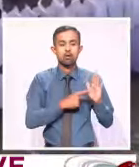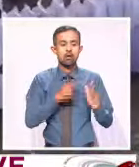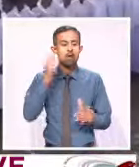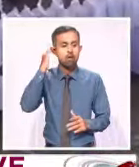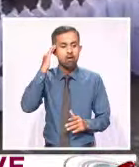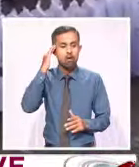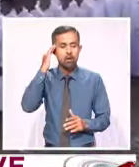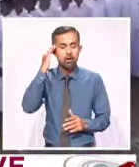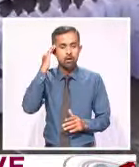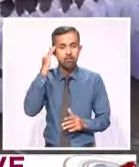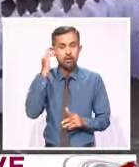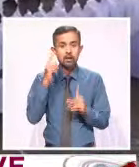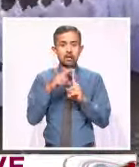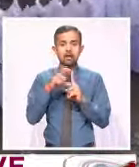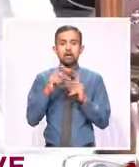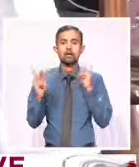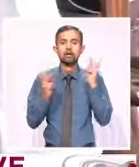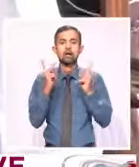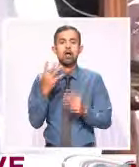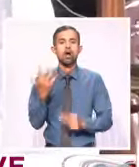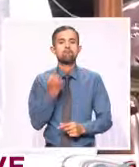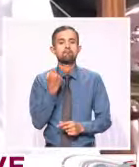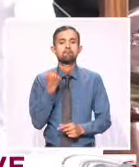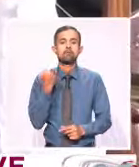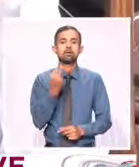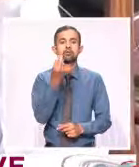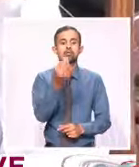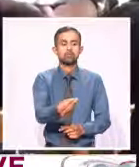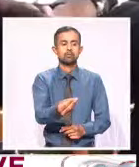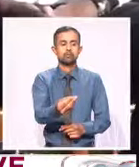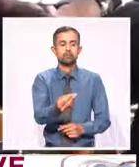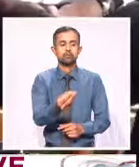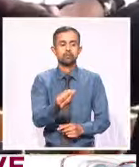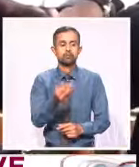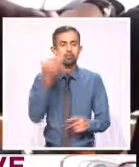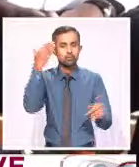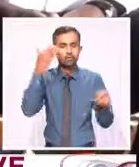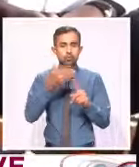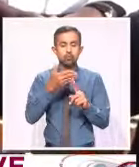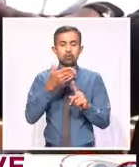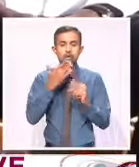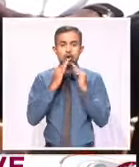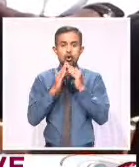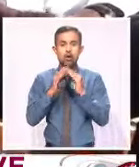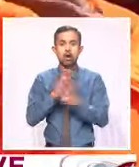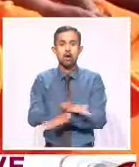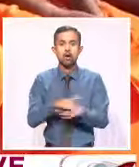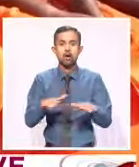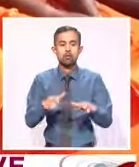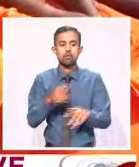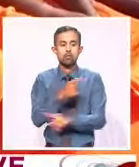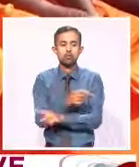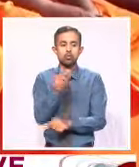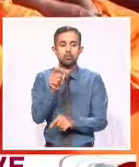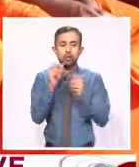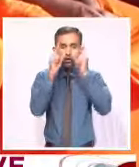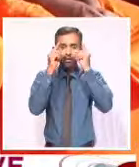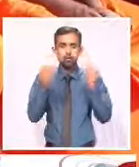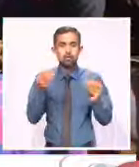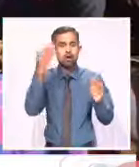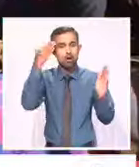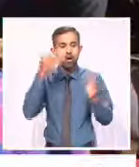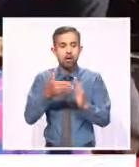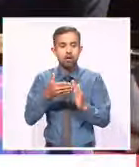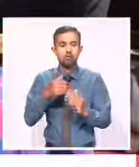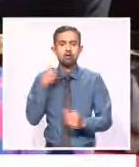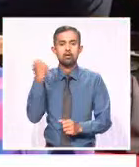ලියනගේ මහත්මිය මෙම අධ්‍යාපනික සංචාරක අවස්ථාව හිමි කර දී තිබෙනවා. මේ පිළිබඳ විද්‍යාලයේ සිසු සිසුවියන් ගුරුවරුන් දැනුවත් කිරීමේ